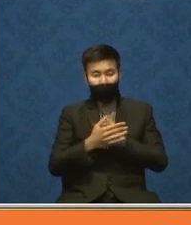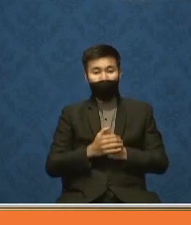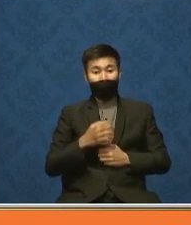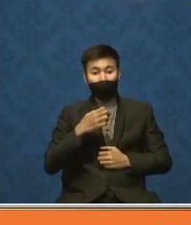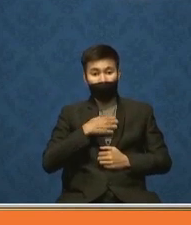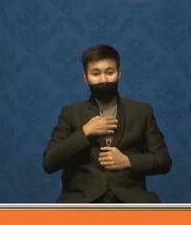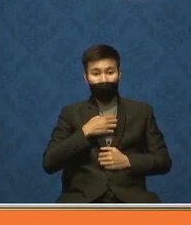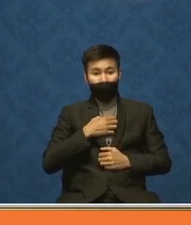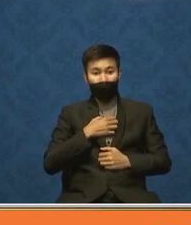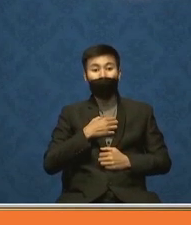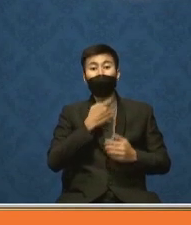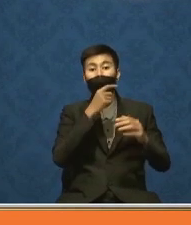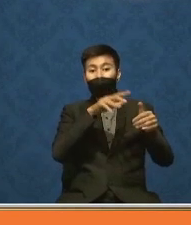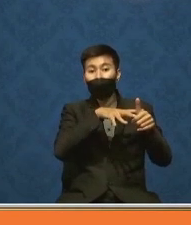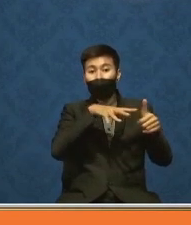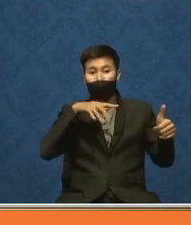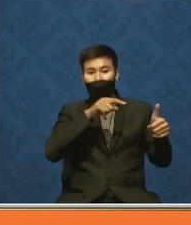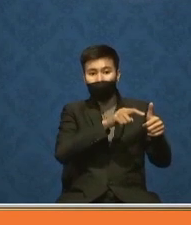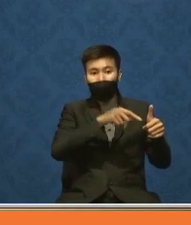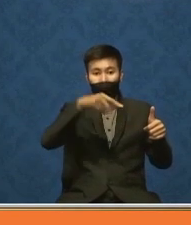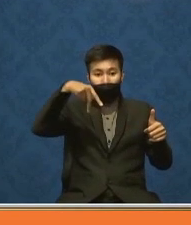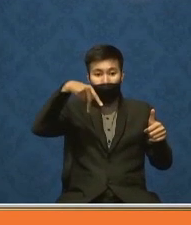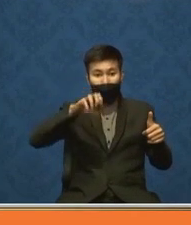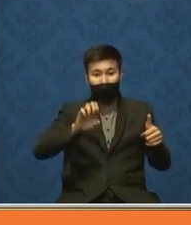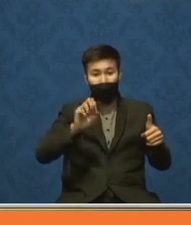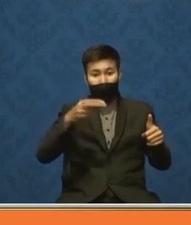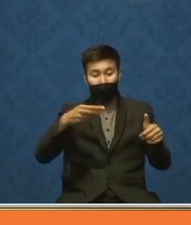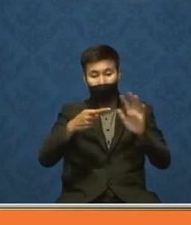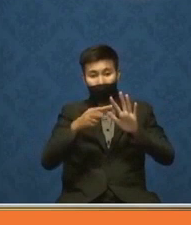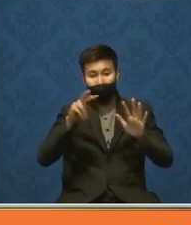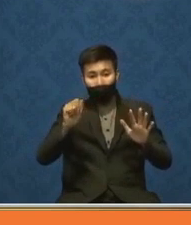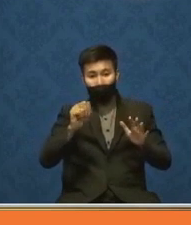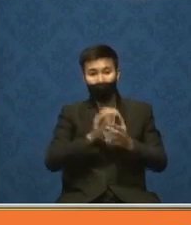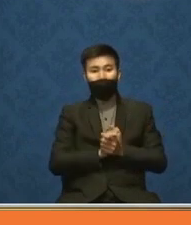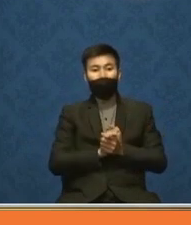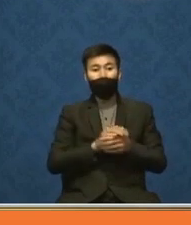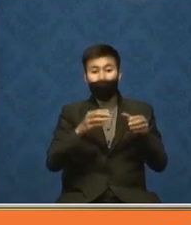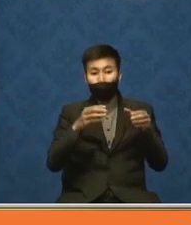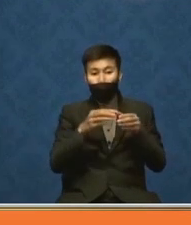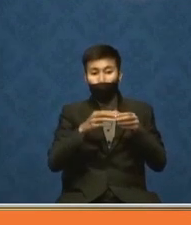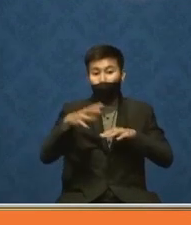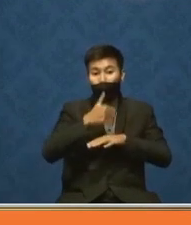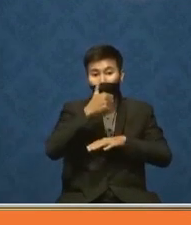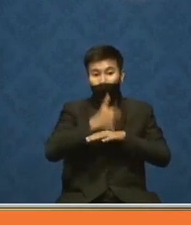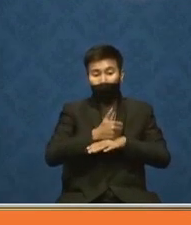ย่างพิธาที่มีเจตจำนงที่ต้องการเห็นการเปลี่ยนแปลงครับและพรรคการเมืองอย่างพรรคก้าวไกลที่กล้าช